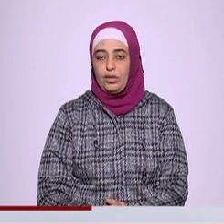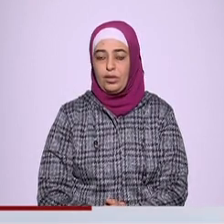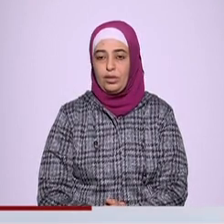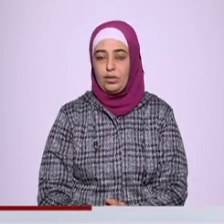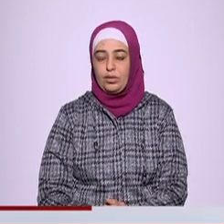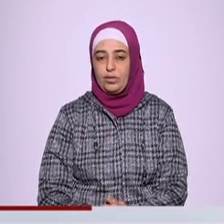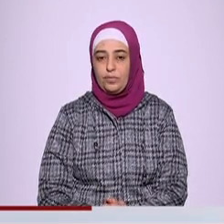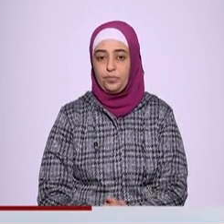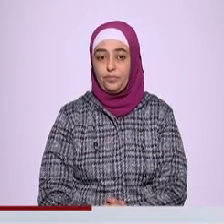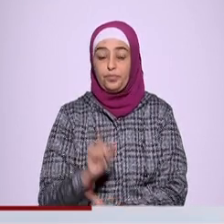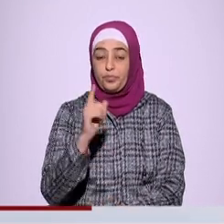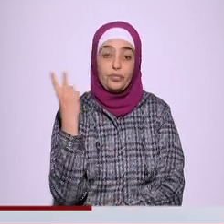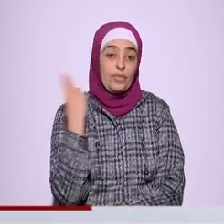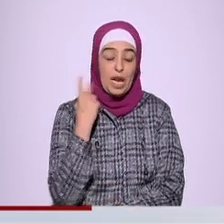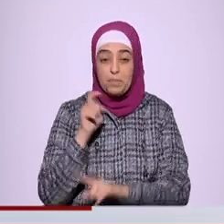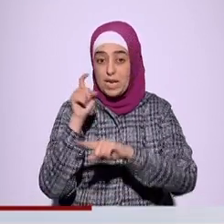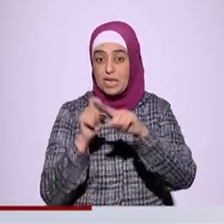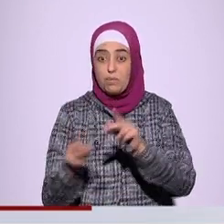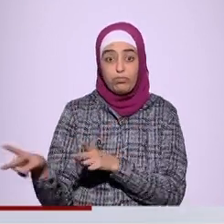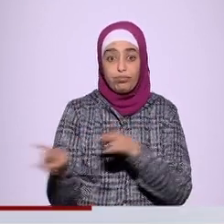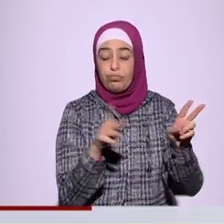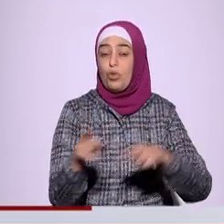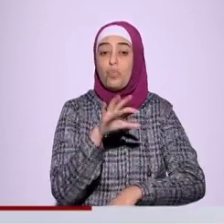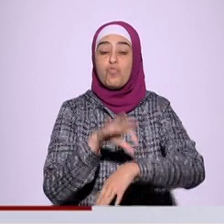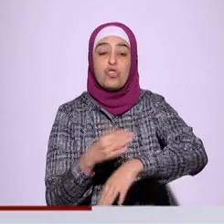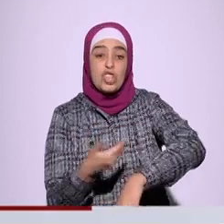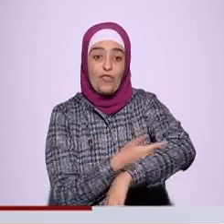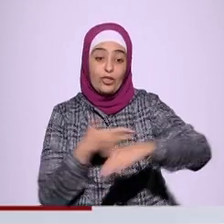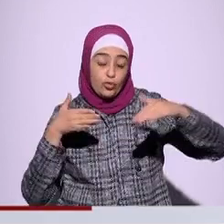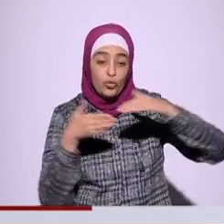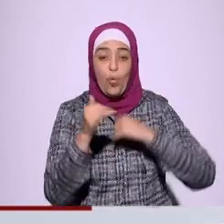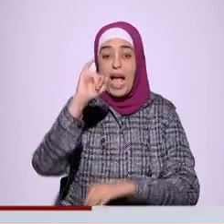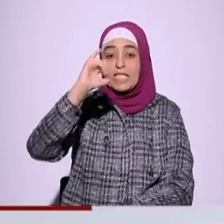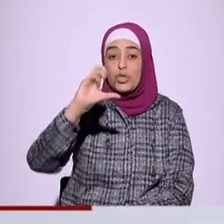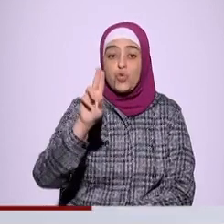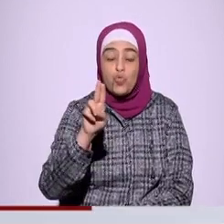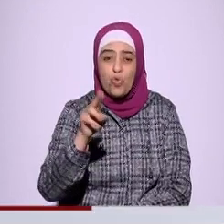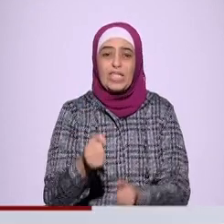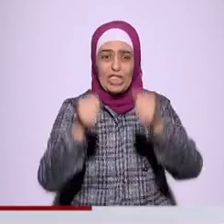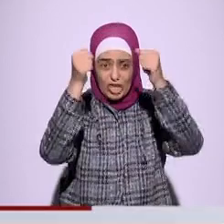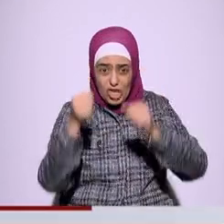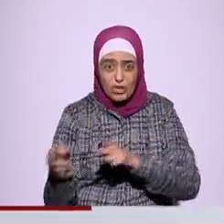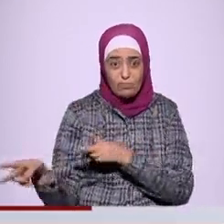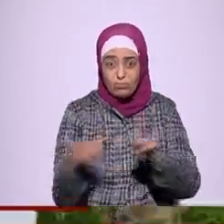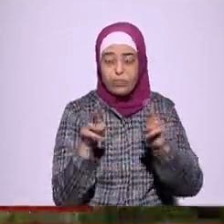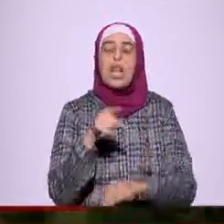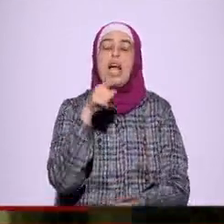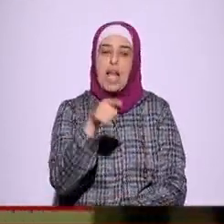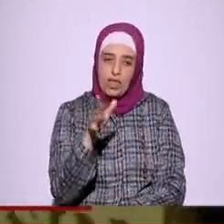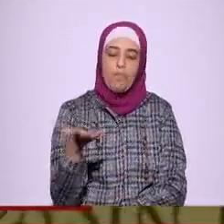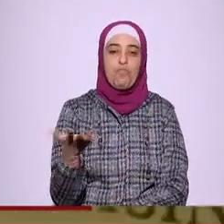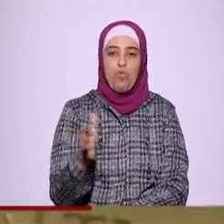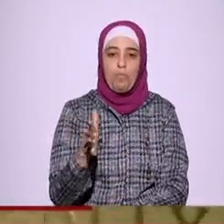حال زادت نسب الدخول إلى العناية المشددة، وبشكل أنها ستؤدي